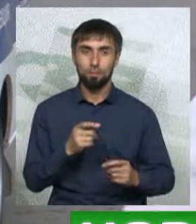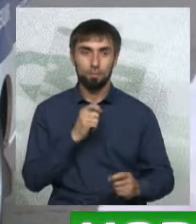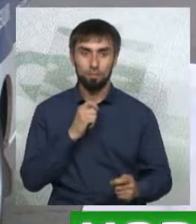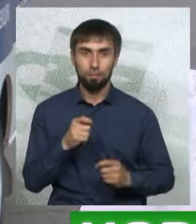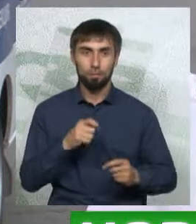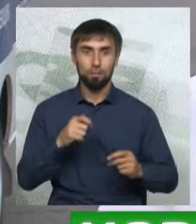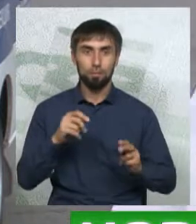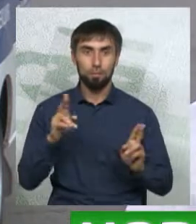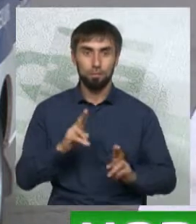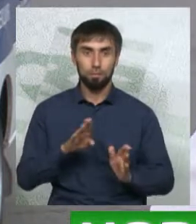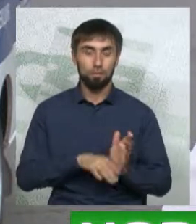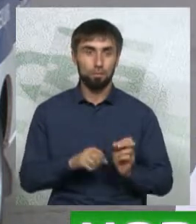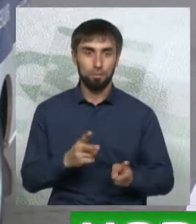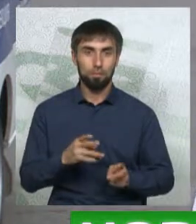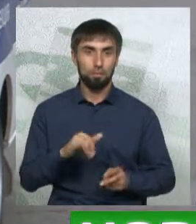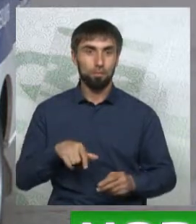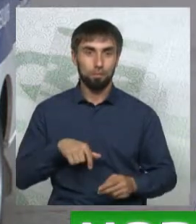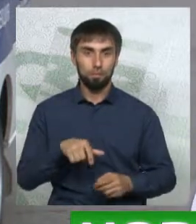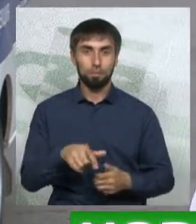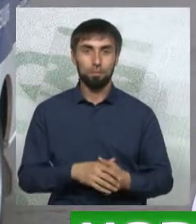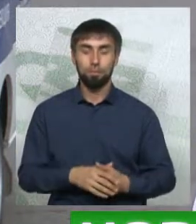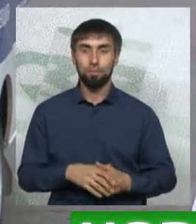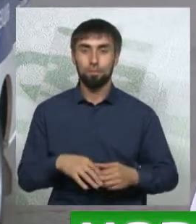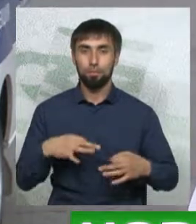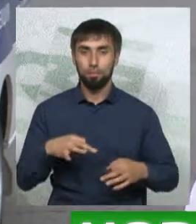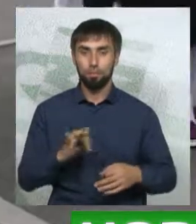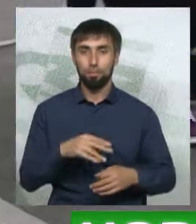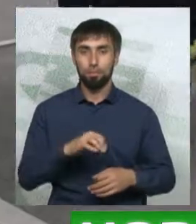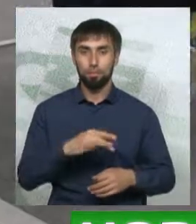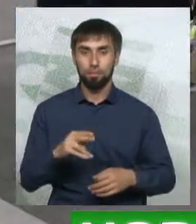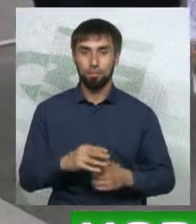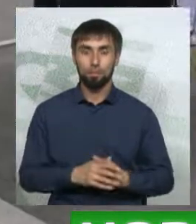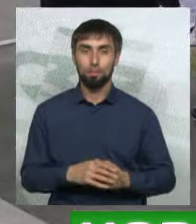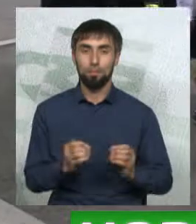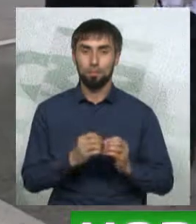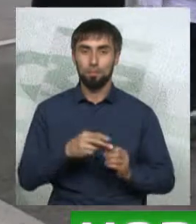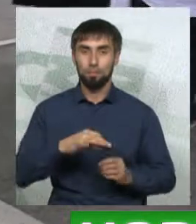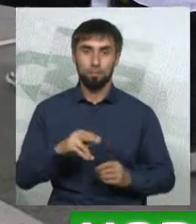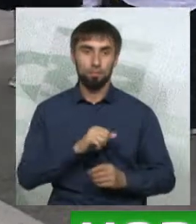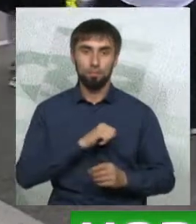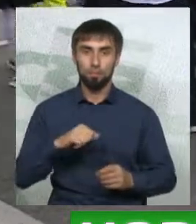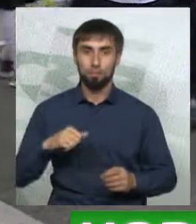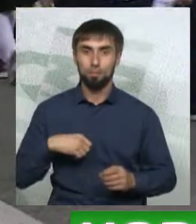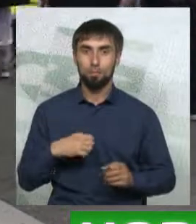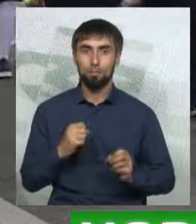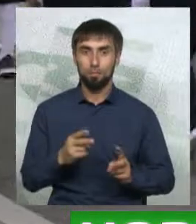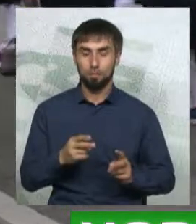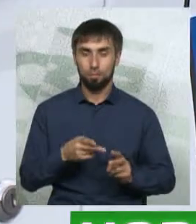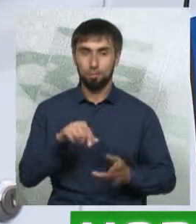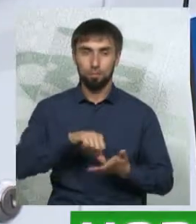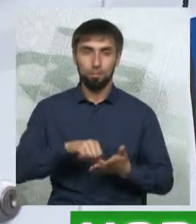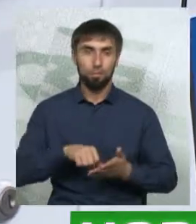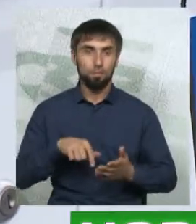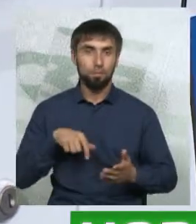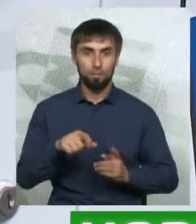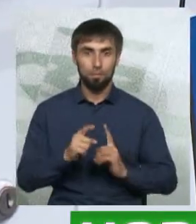соблюдения правил безопасности у дороги водителями и пешеходами. Дети-пешеходы – самая уязвимая категория участников